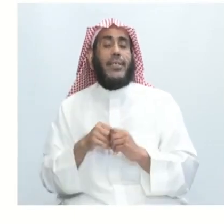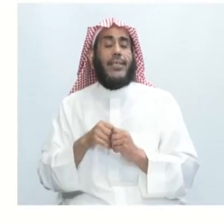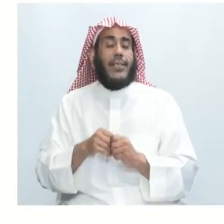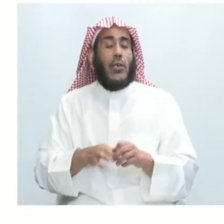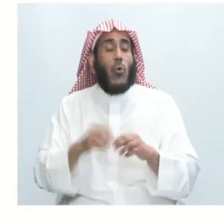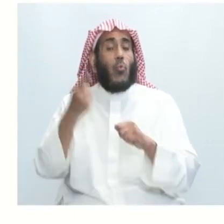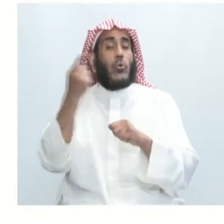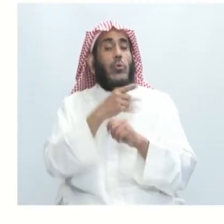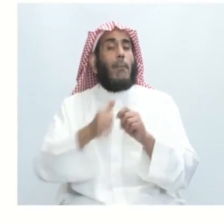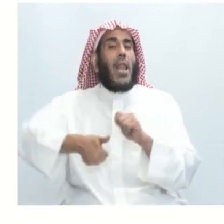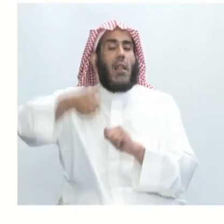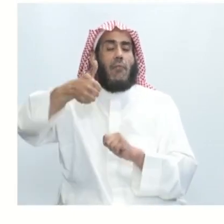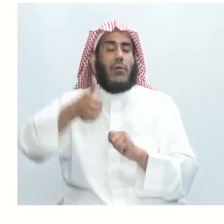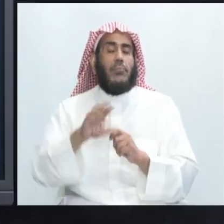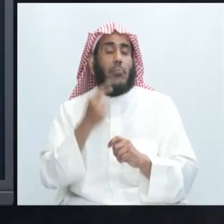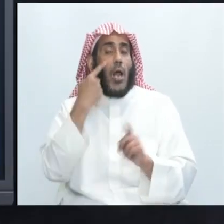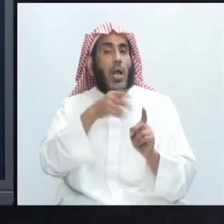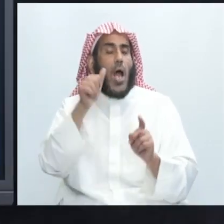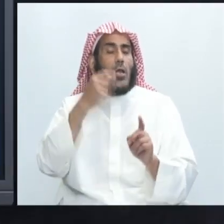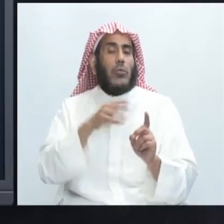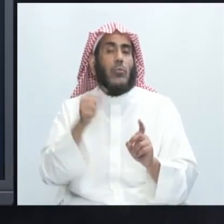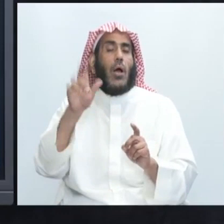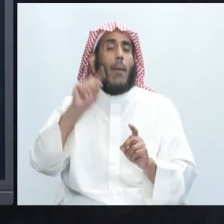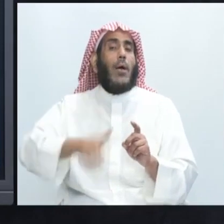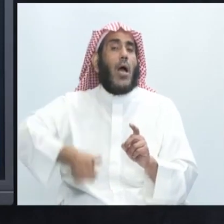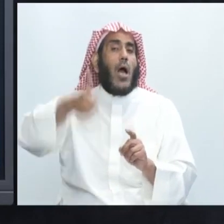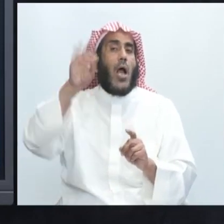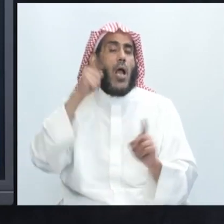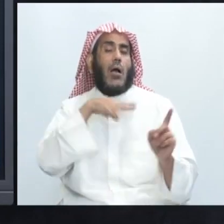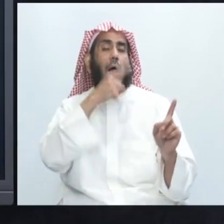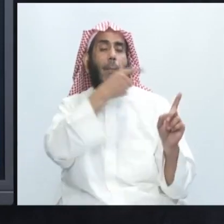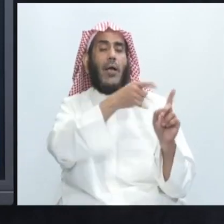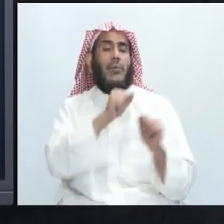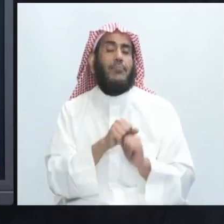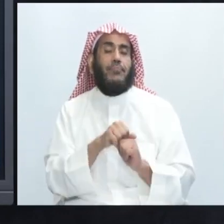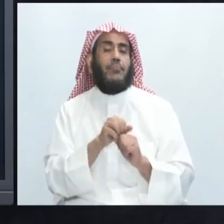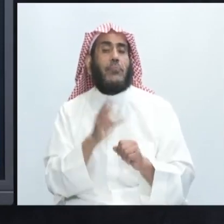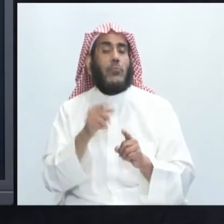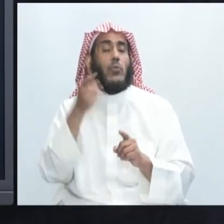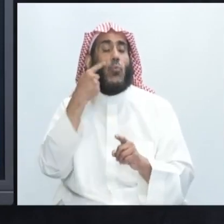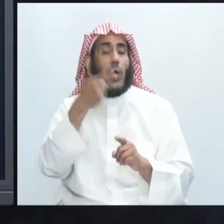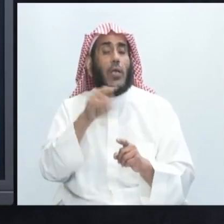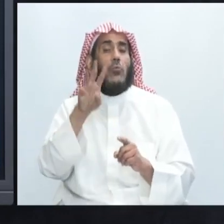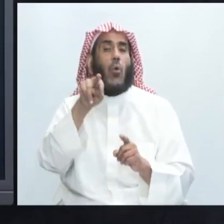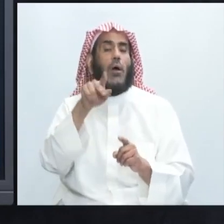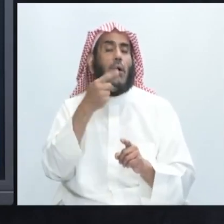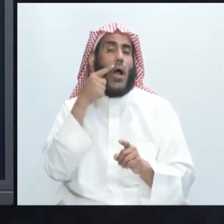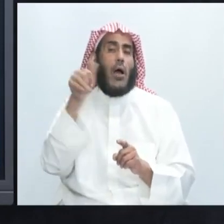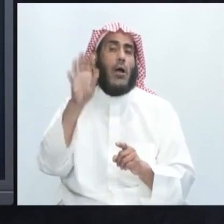وتنصب الف اقول رايت اباك رايت اباك ورايت اخاك